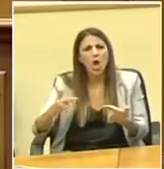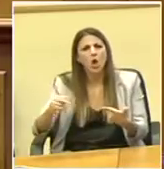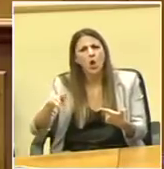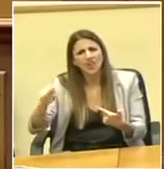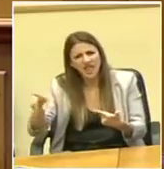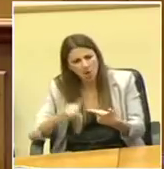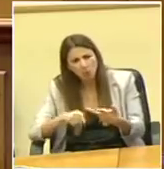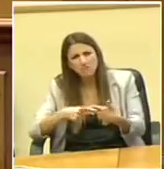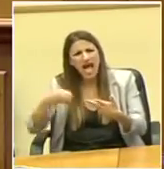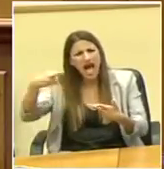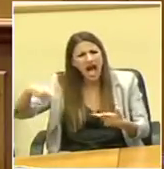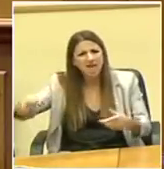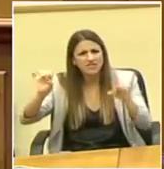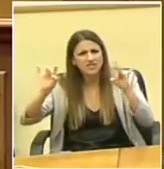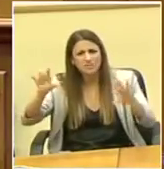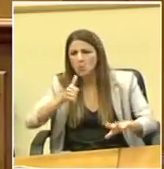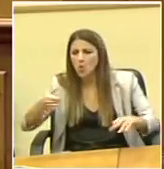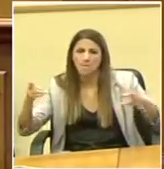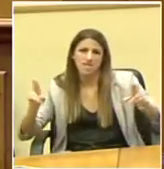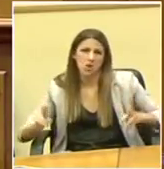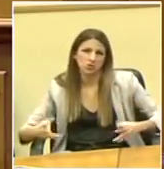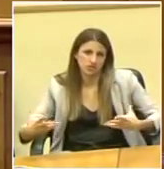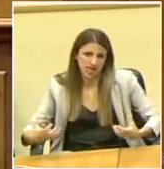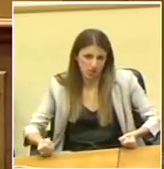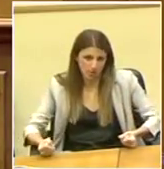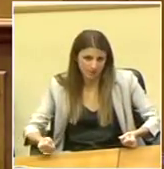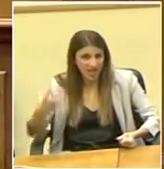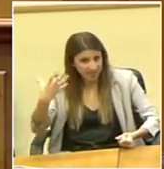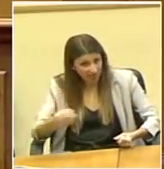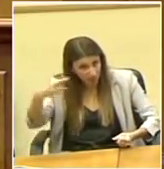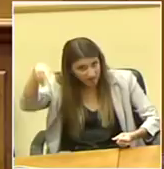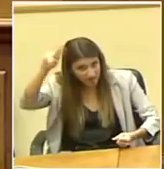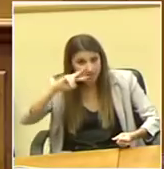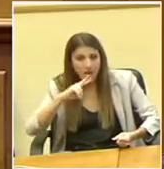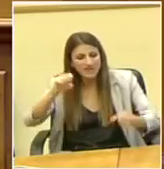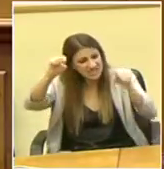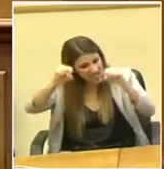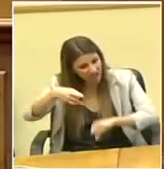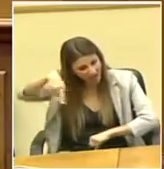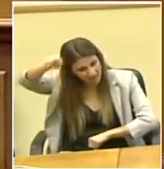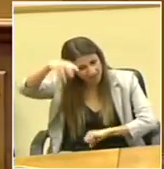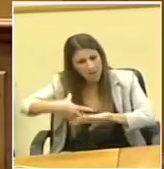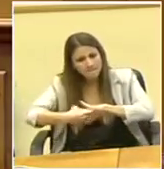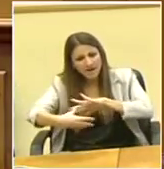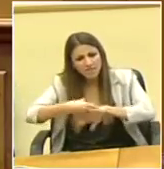καμία αύξηση και μόνο μειώσεις. Θα έχουμε αυξήσεις? Ναι, θα έχουμε. Όπως σας είχα πει,